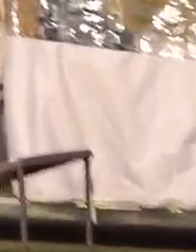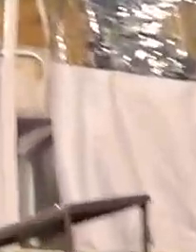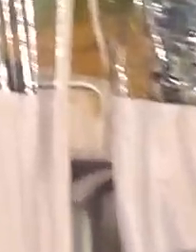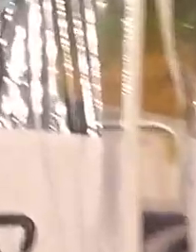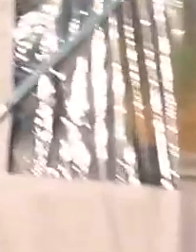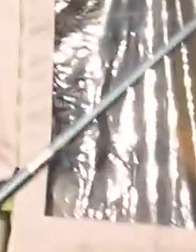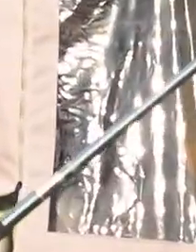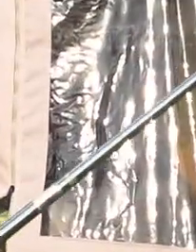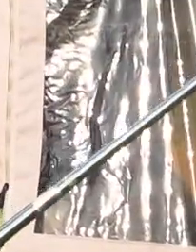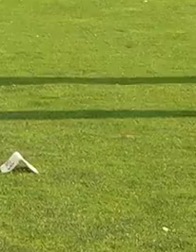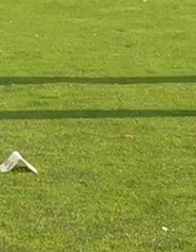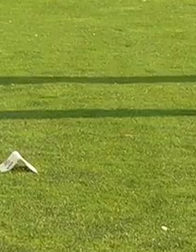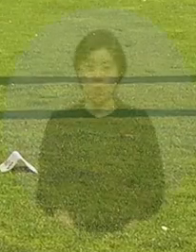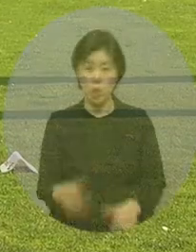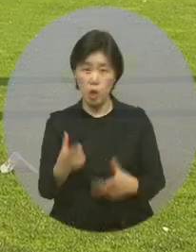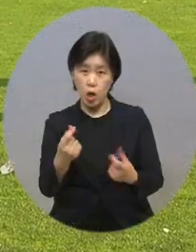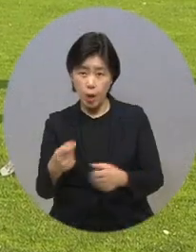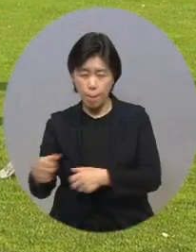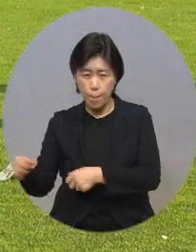저희 공략을 해야 되는데